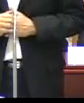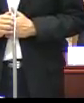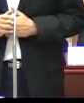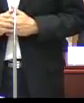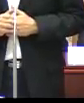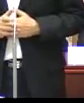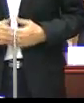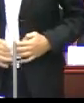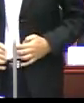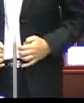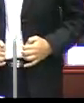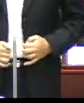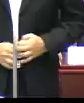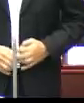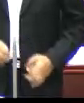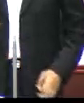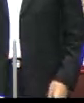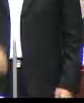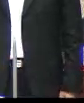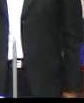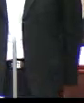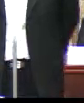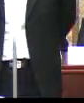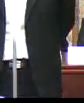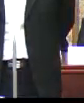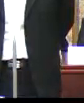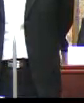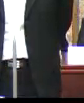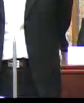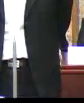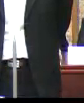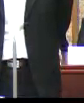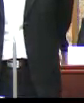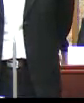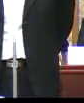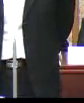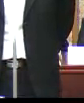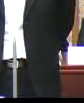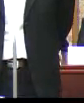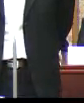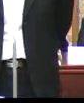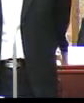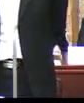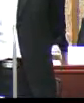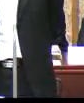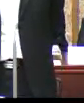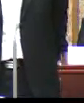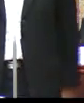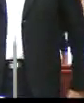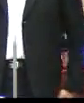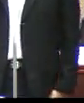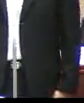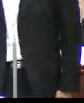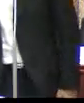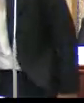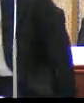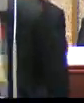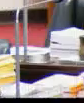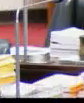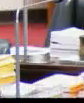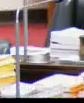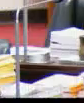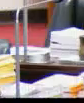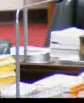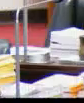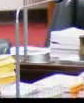们愿意往这个方向来努力。那刚才议员所提到的，我们会将这个意见跟交通部来反映。 好，谢谢区